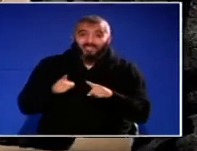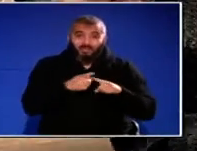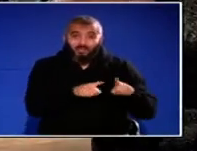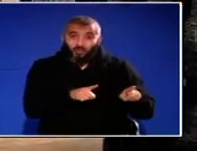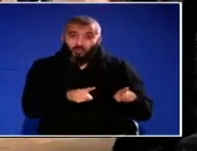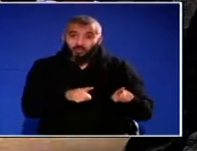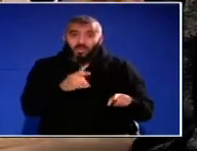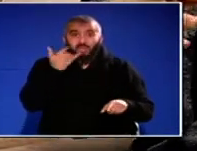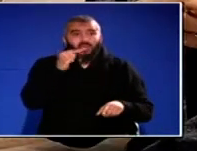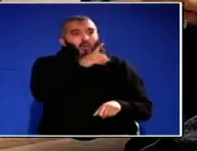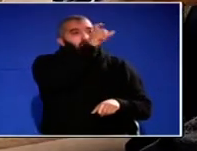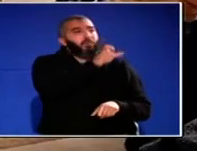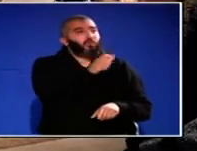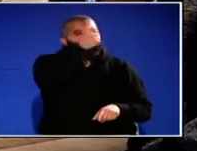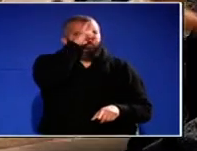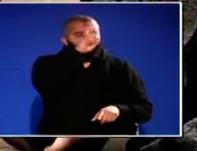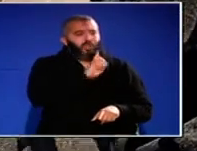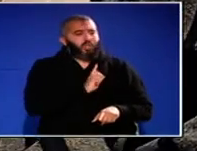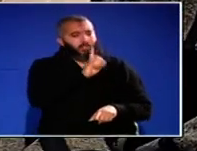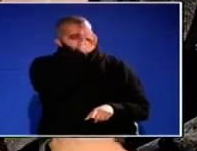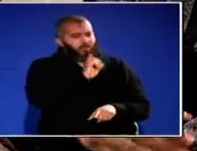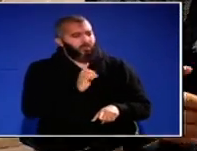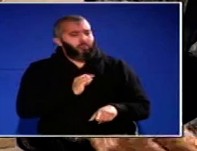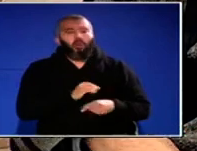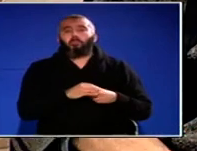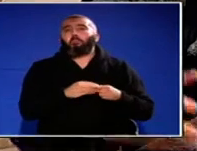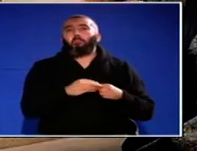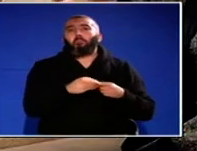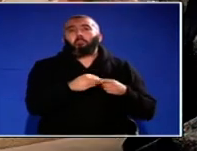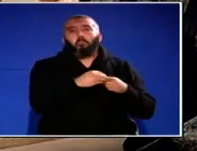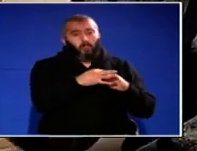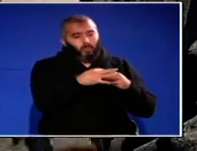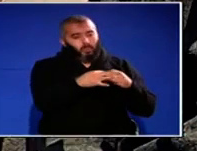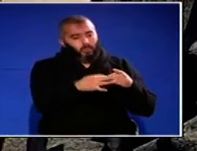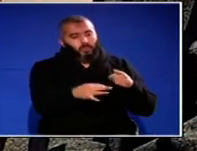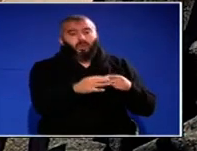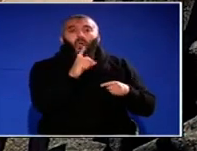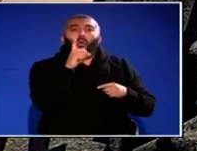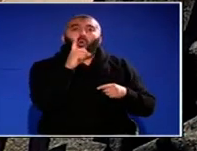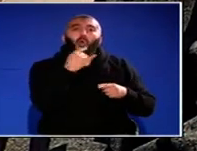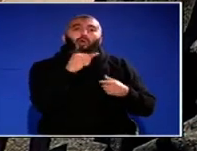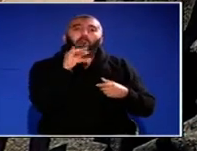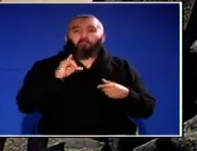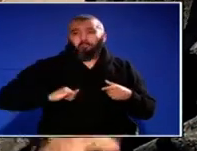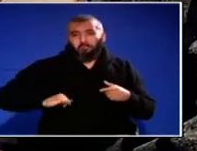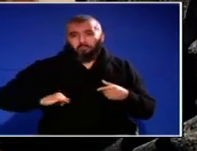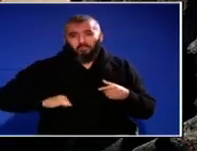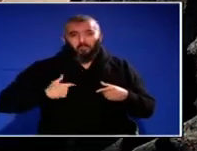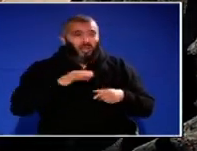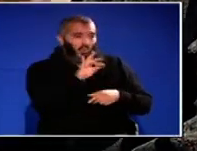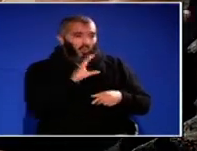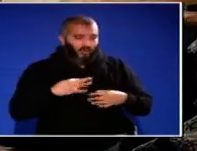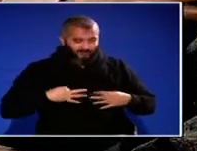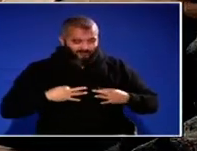نفسه مثلا ويخرج منه الماء ويمس ثيابه أو يمس ثيابه، فهذا